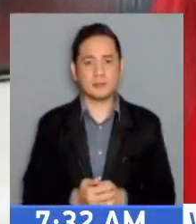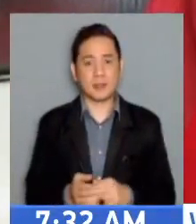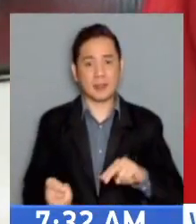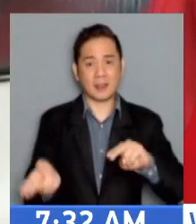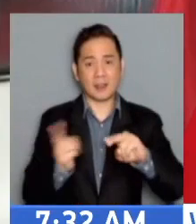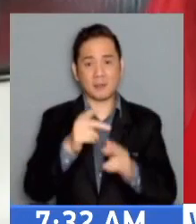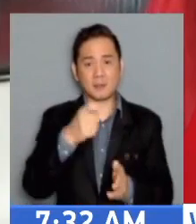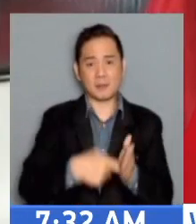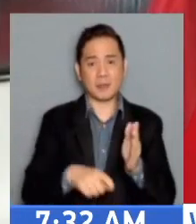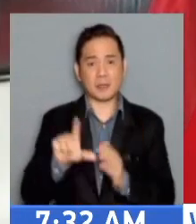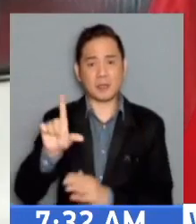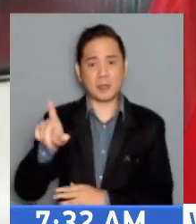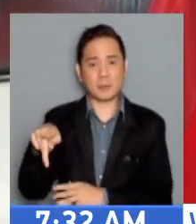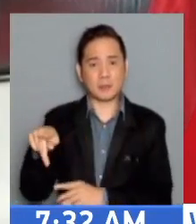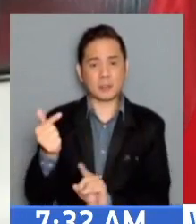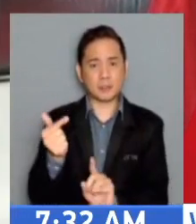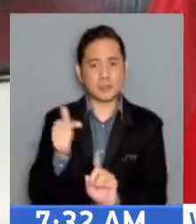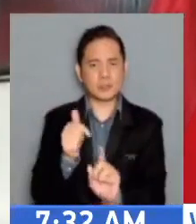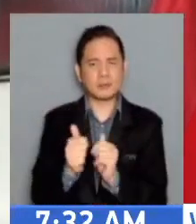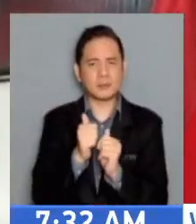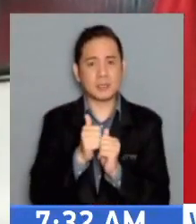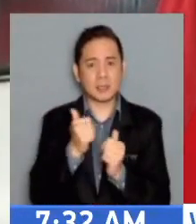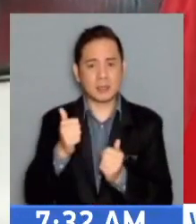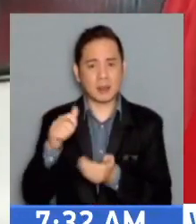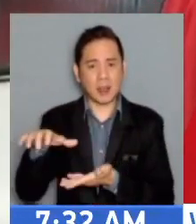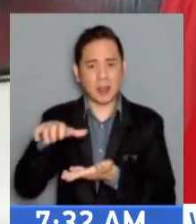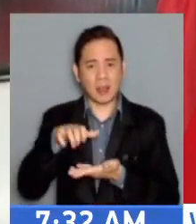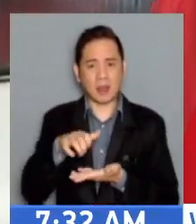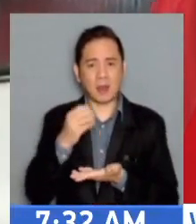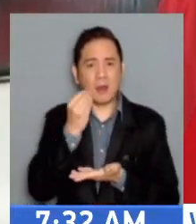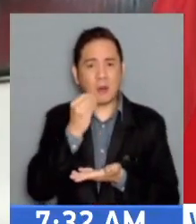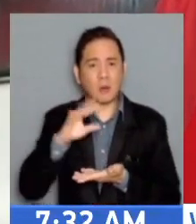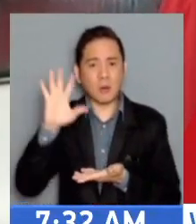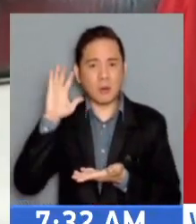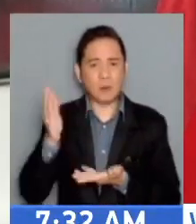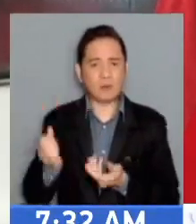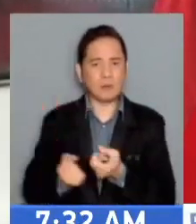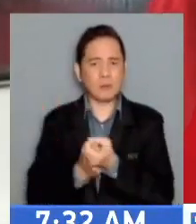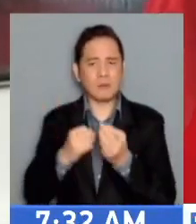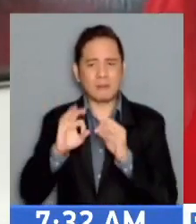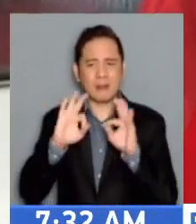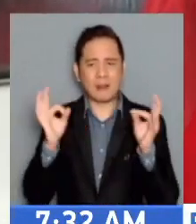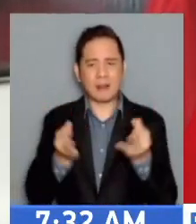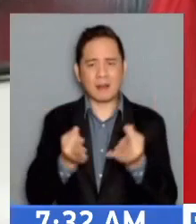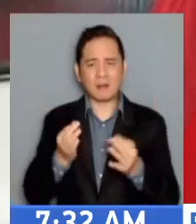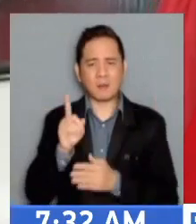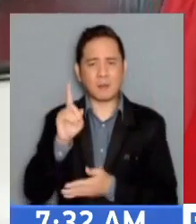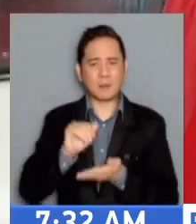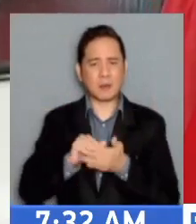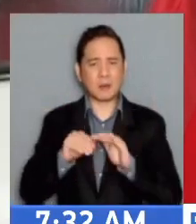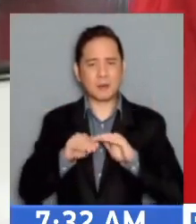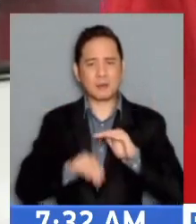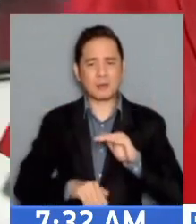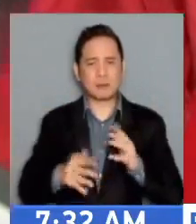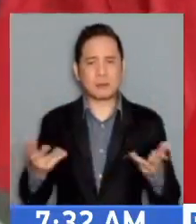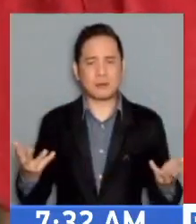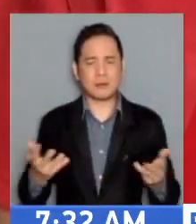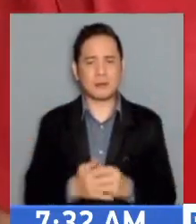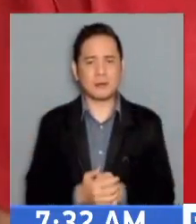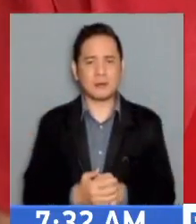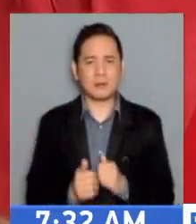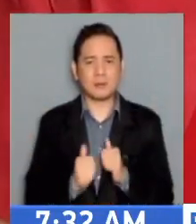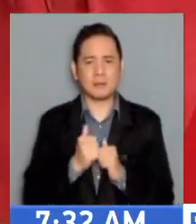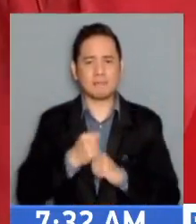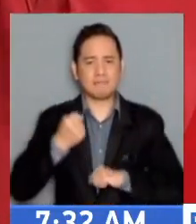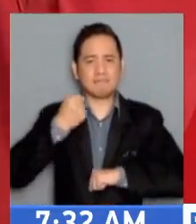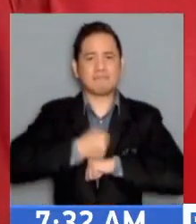nang inuwi namin nga, sir, wala nga 1,000 puntatas pa, sir, mas lalo na kaming lubog siguro, sir, sa ano yan,